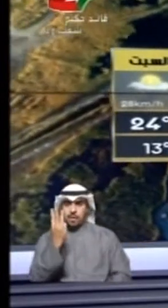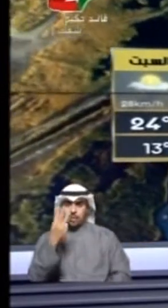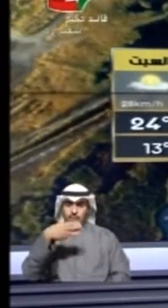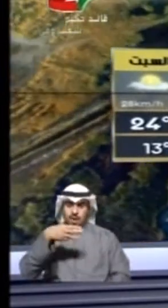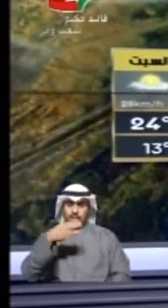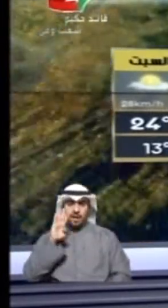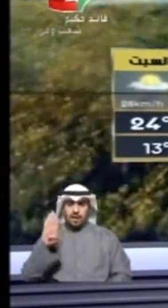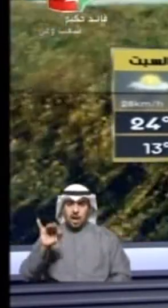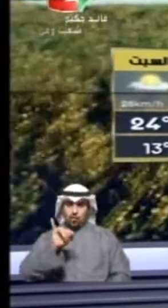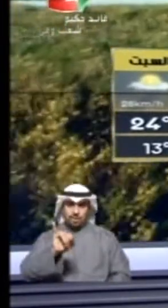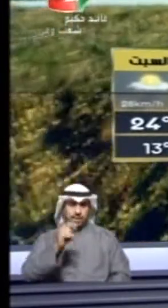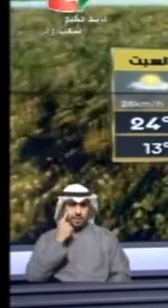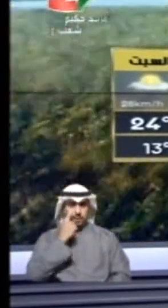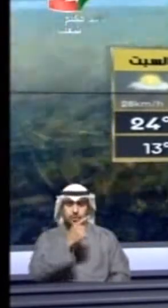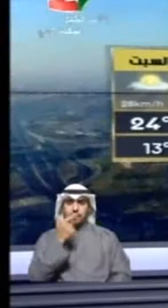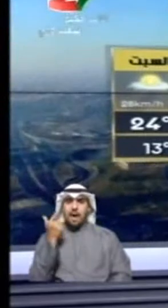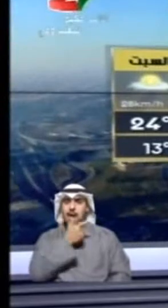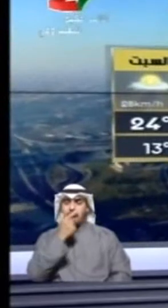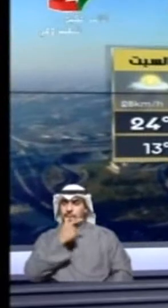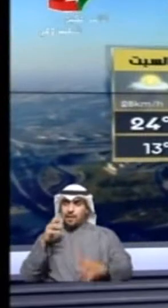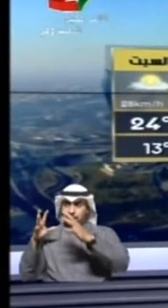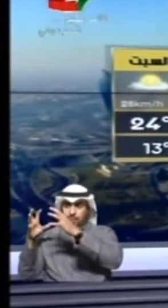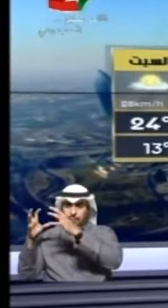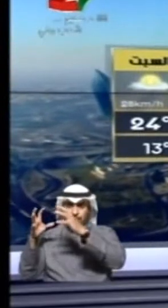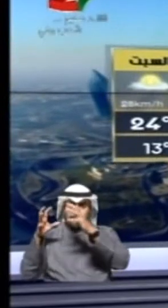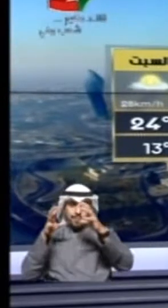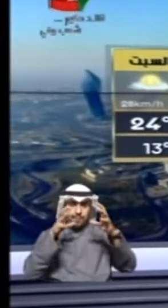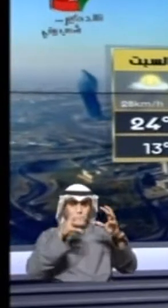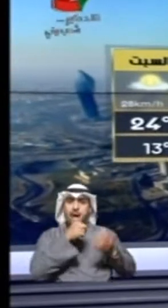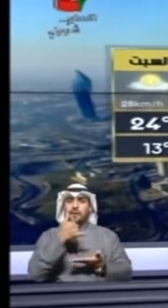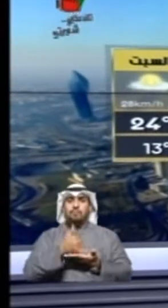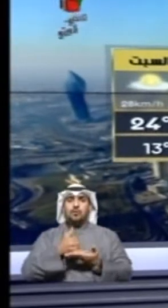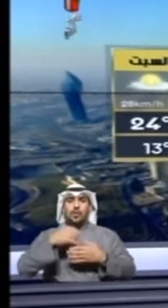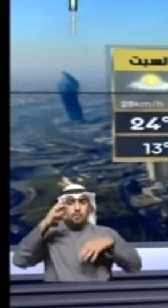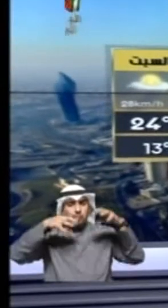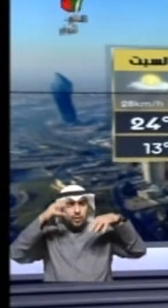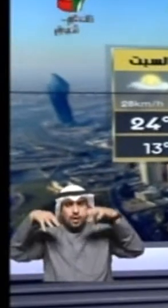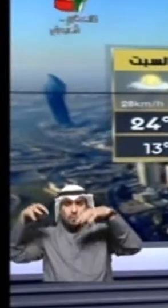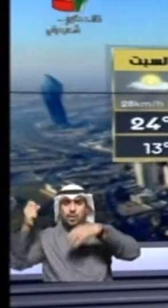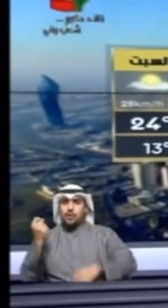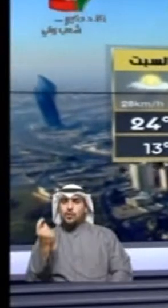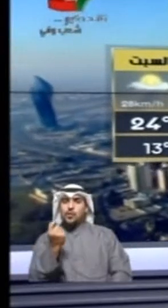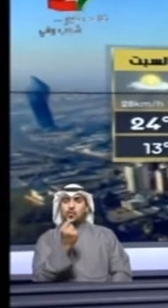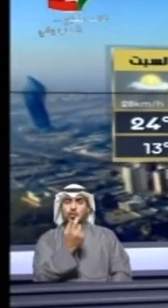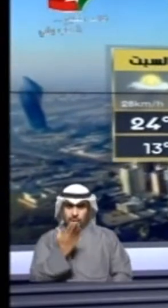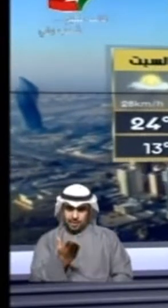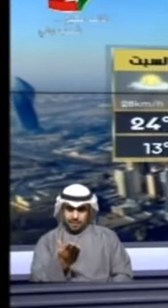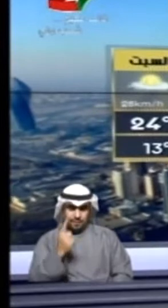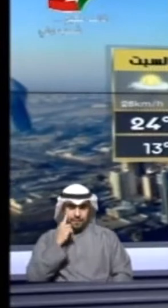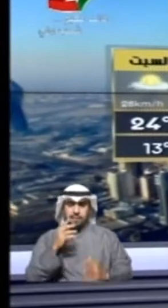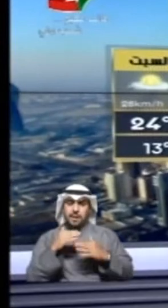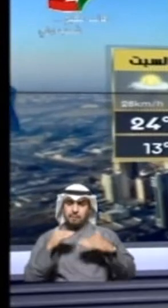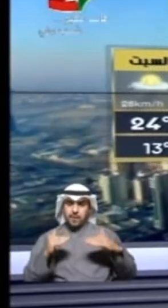في الساعة، أجواء غائمة جزئيا وفرص لبعض الأمطار الخفيفة المتفرقة على بعض المناطق، العظمى المتوقعة 23، أما